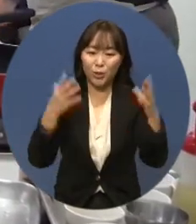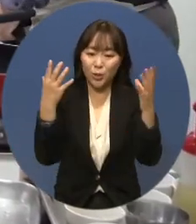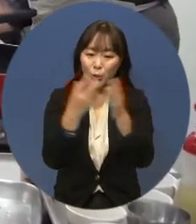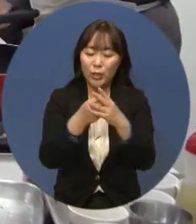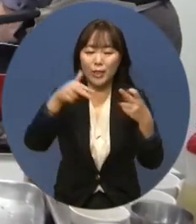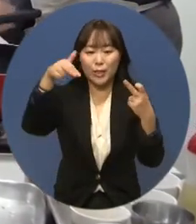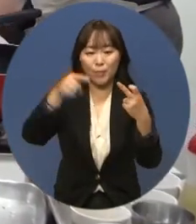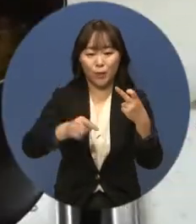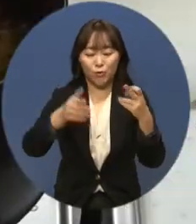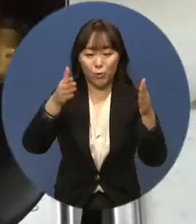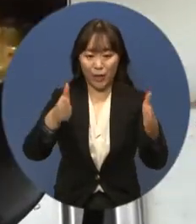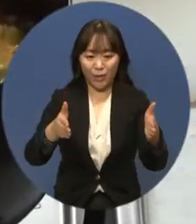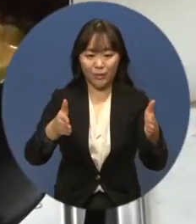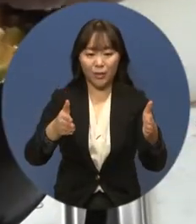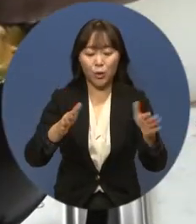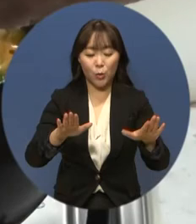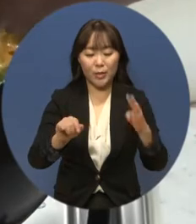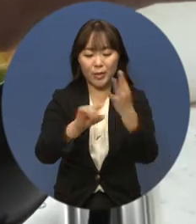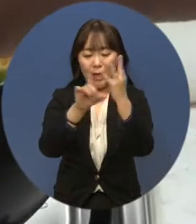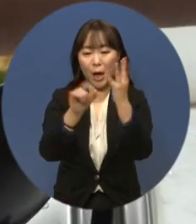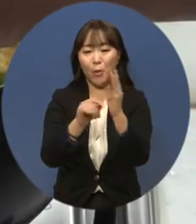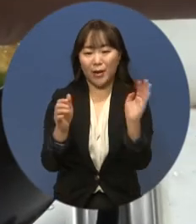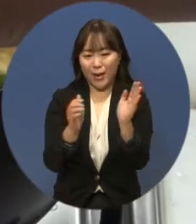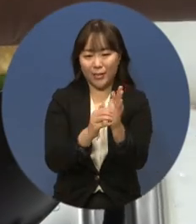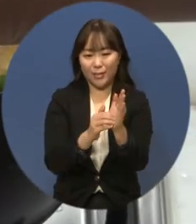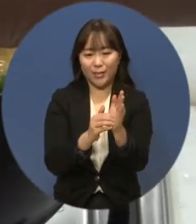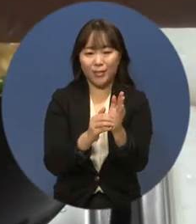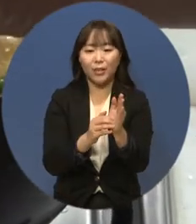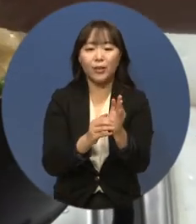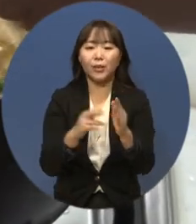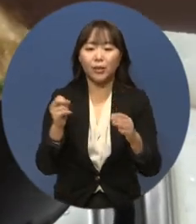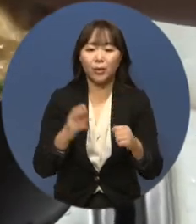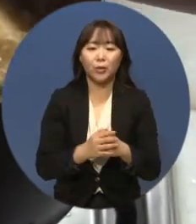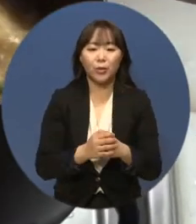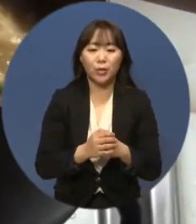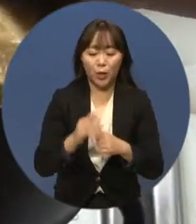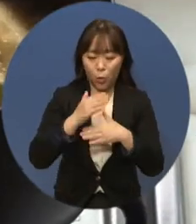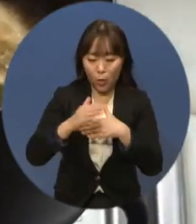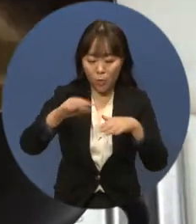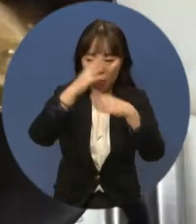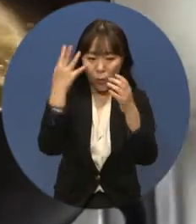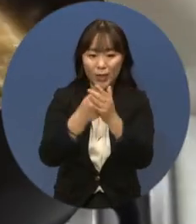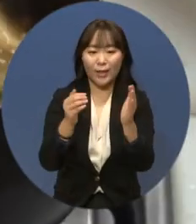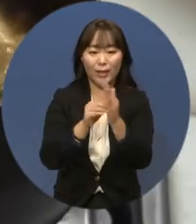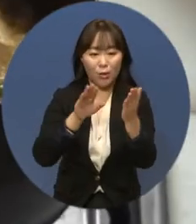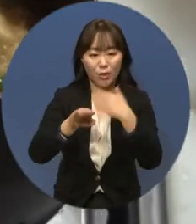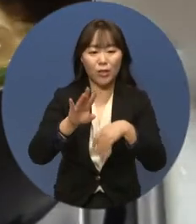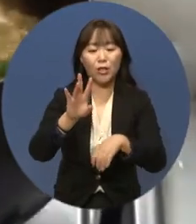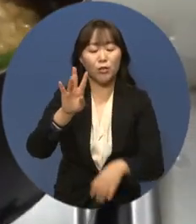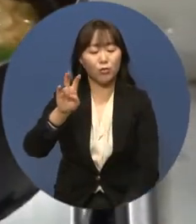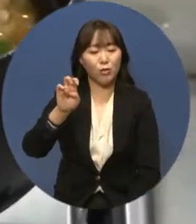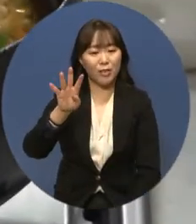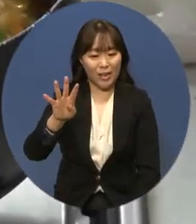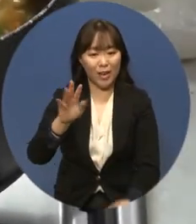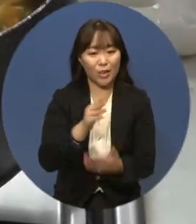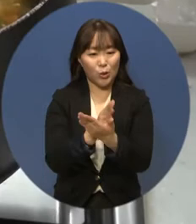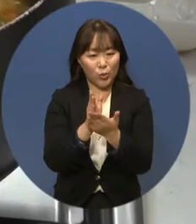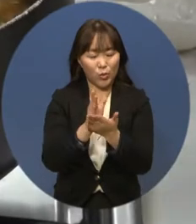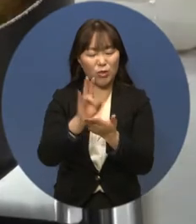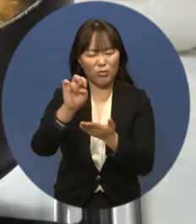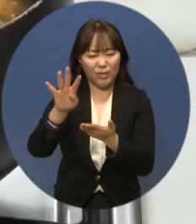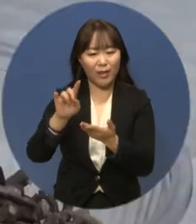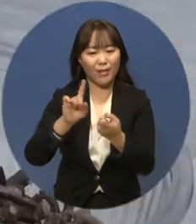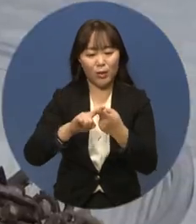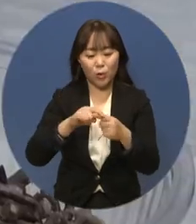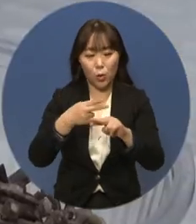12주 차로 이번 4월까지 개혁 되었으며 이 과정을 모두 마치면 24가지 요리를 배워